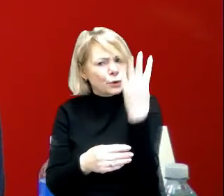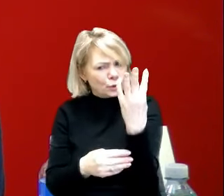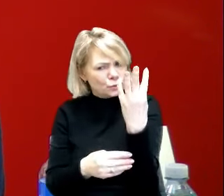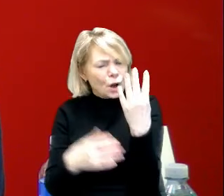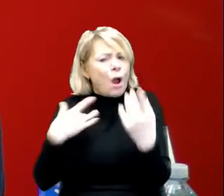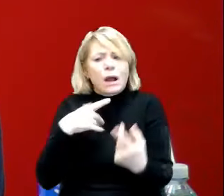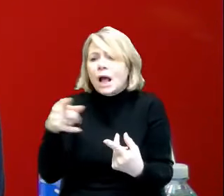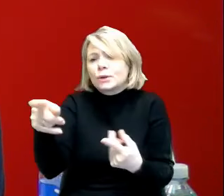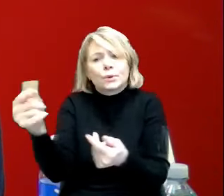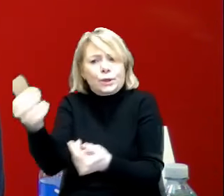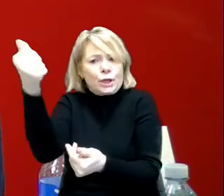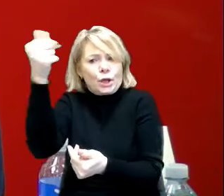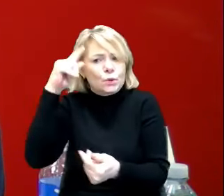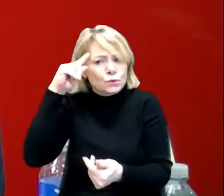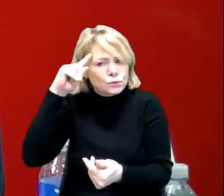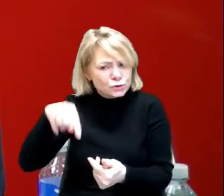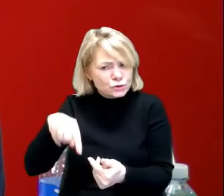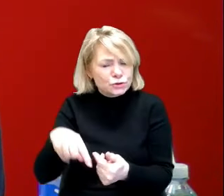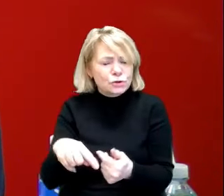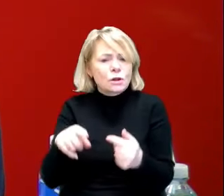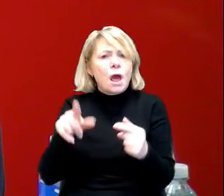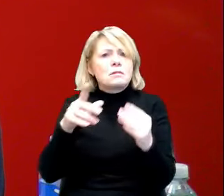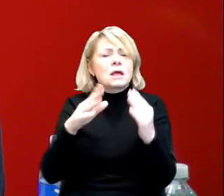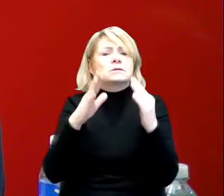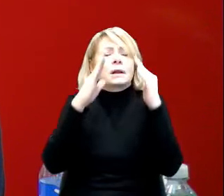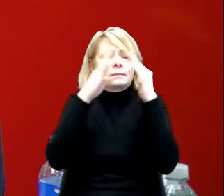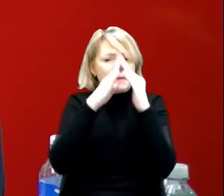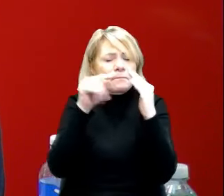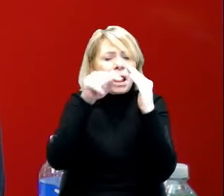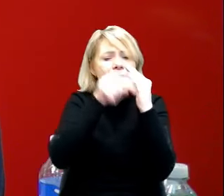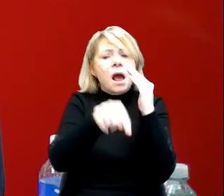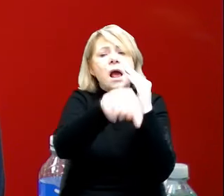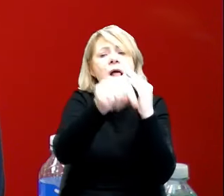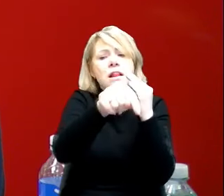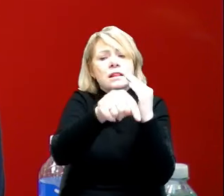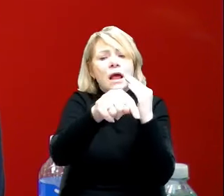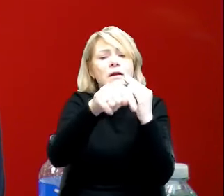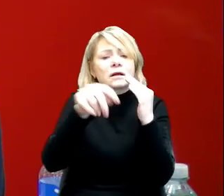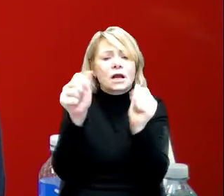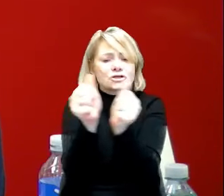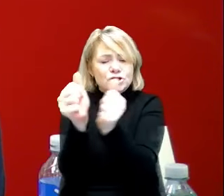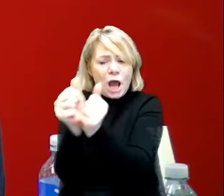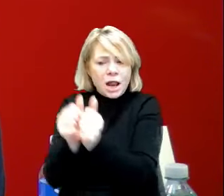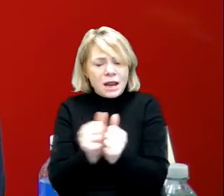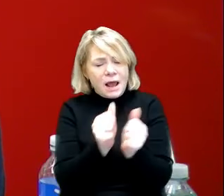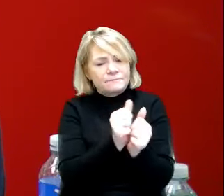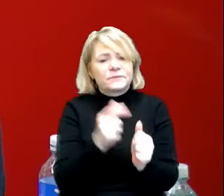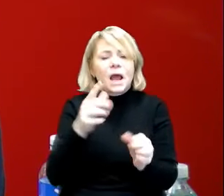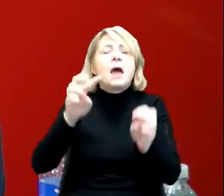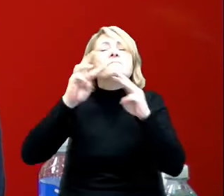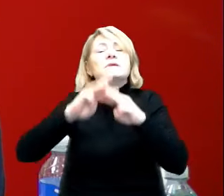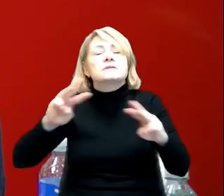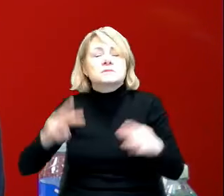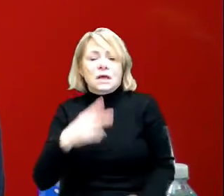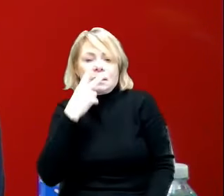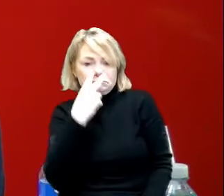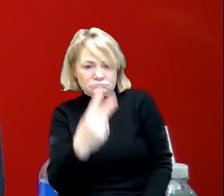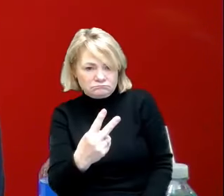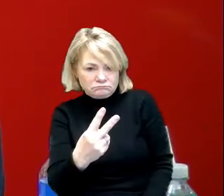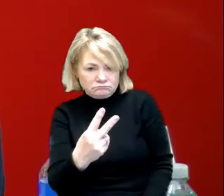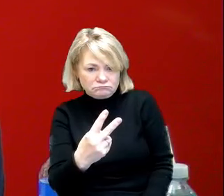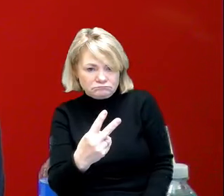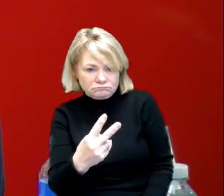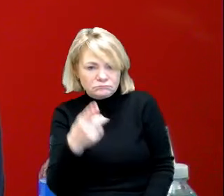žinote pastato kieme tai ministerija reagavo toj vietoje tikrai pliusas ministerijai kad jin sureagavo ir išpirko